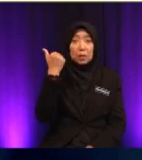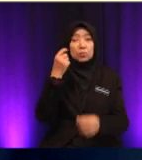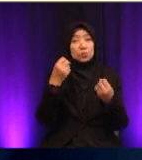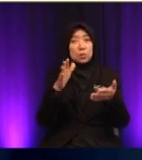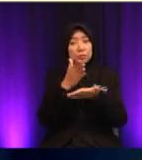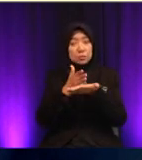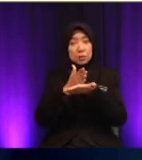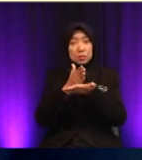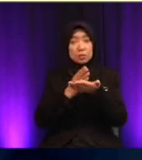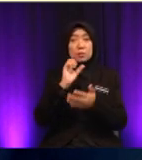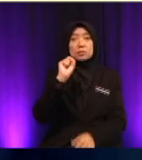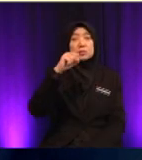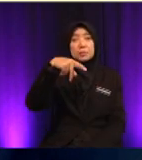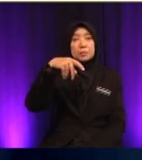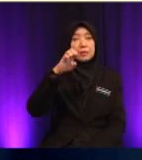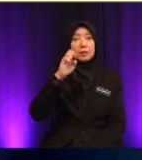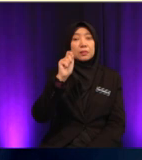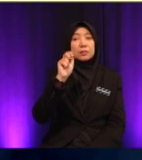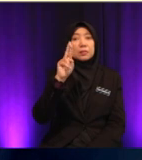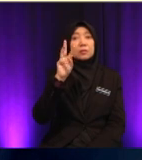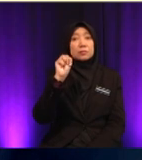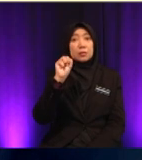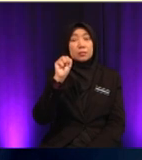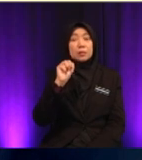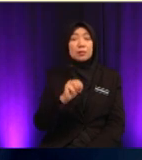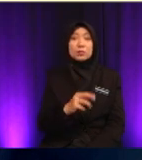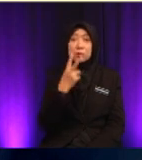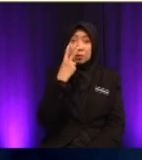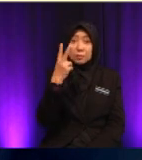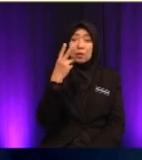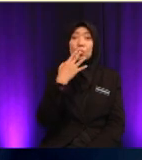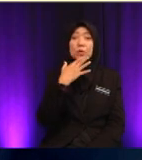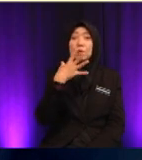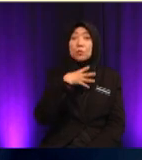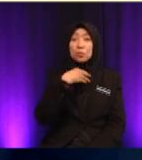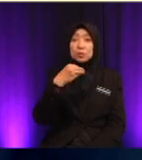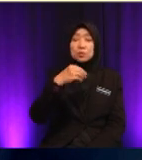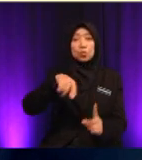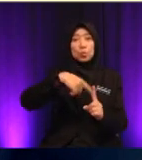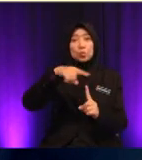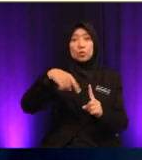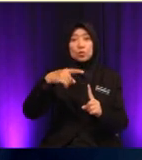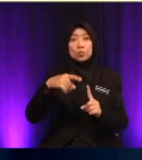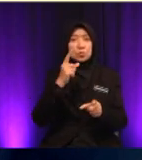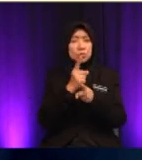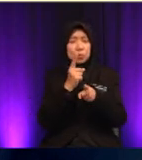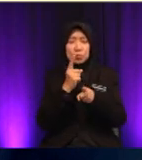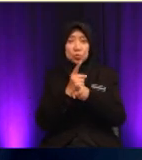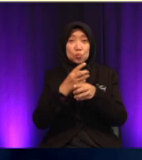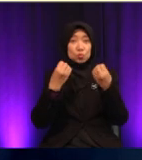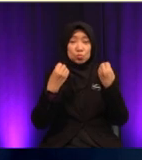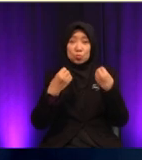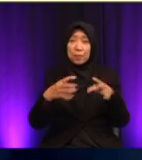dia akan bergabunglah semua putih dan seterusnya bila betul-betul panas lagi 7000